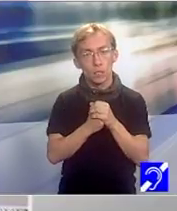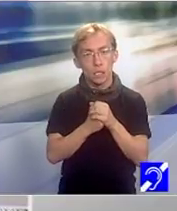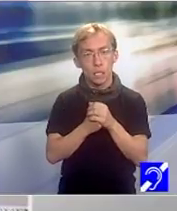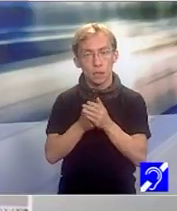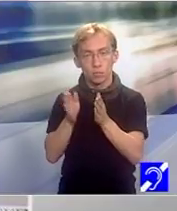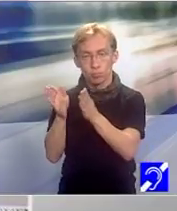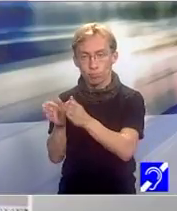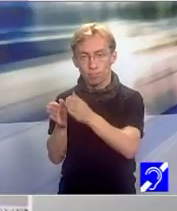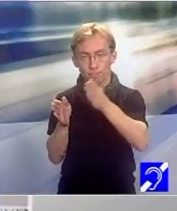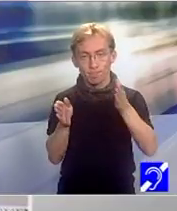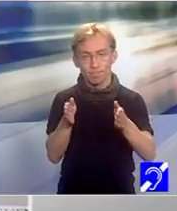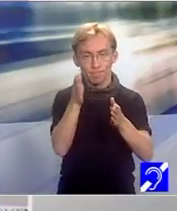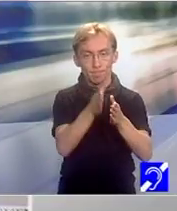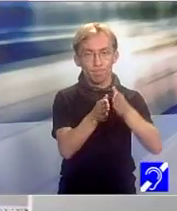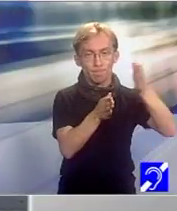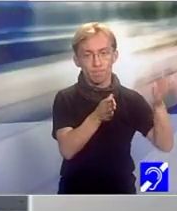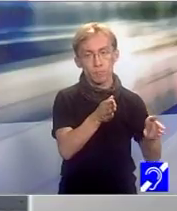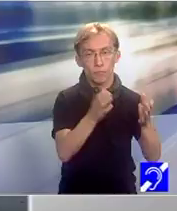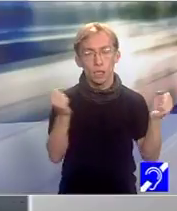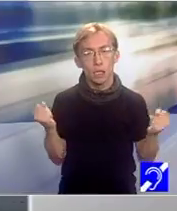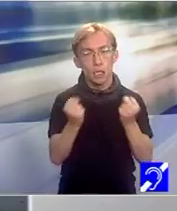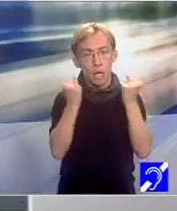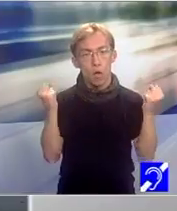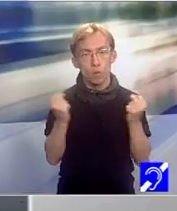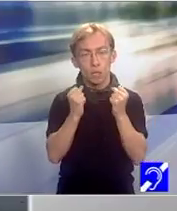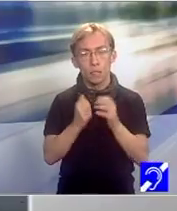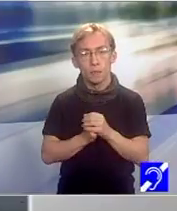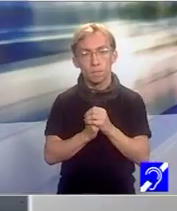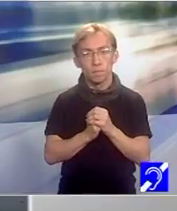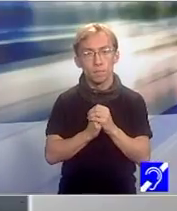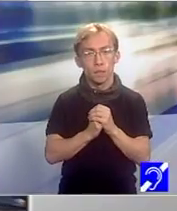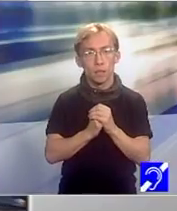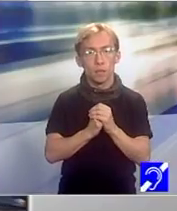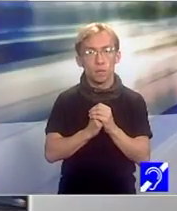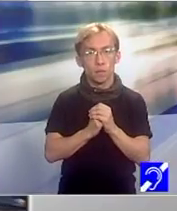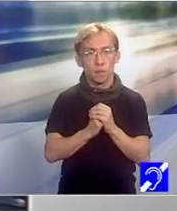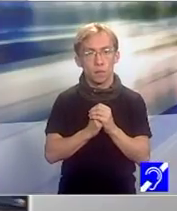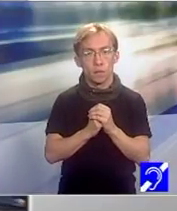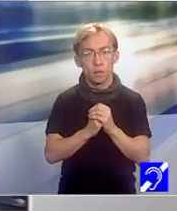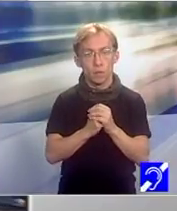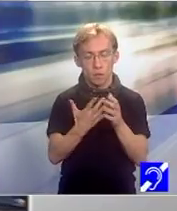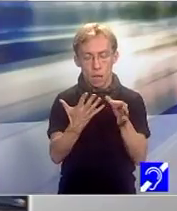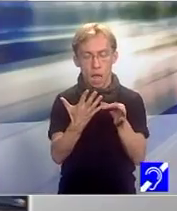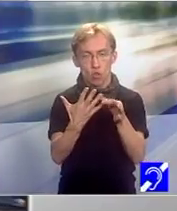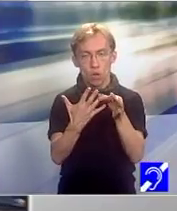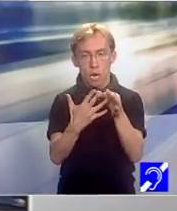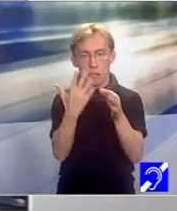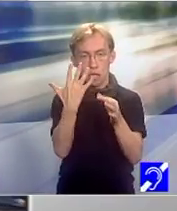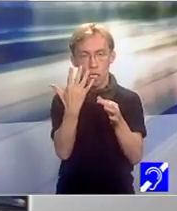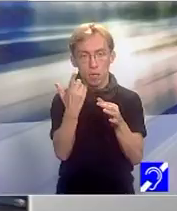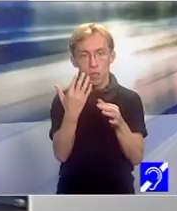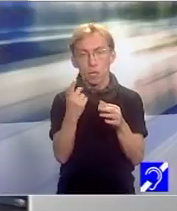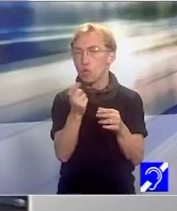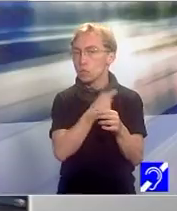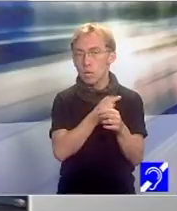la cea care susținea toată greutatea în stânci, avea hău de desubt, la cea care cu aceleași degete nu poate să-și